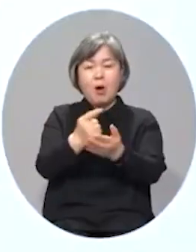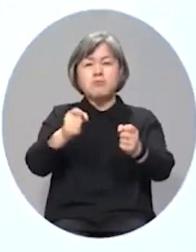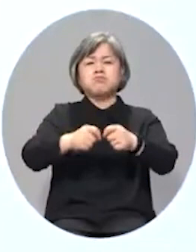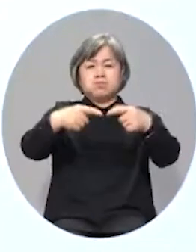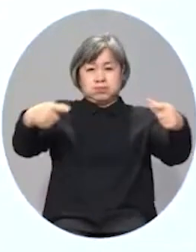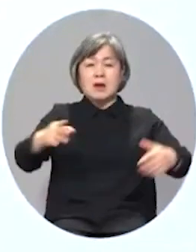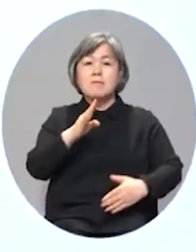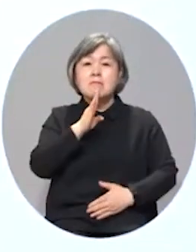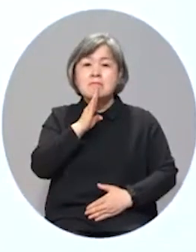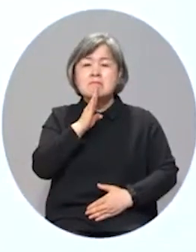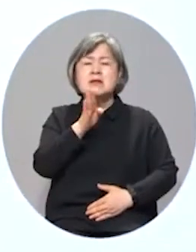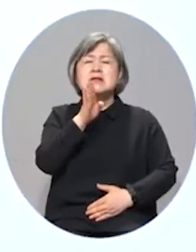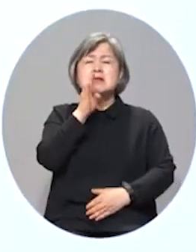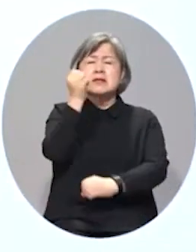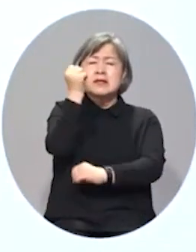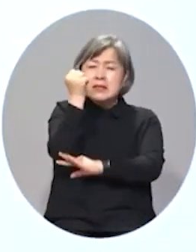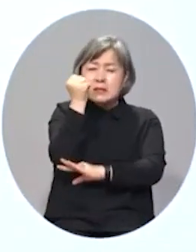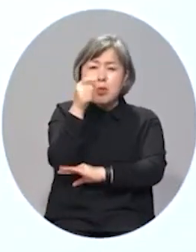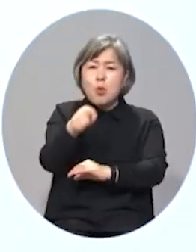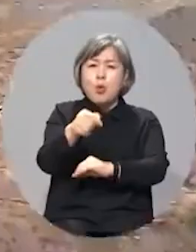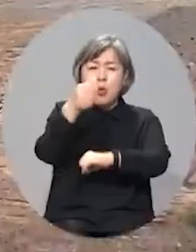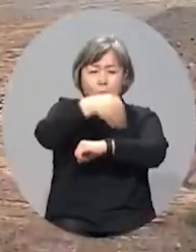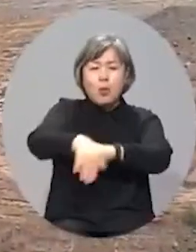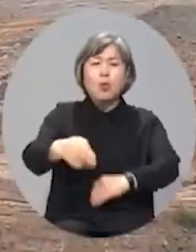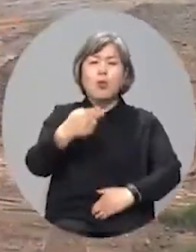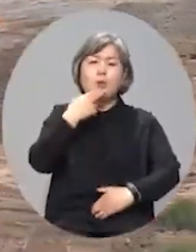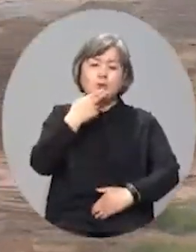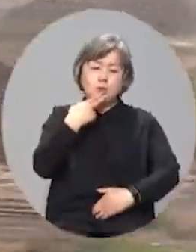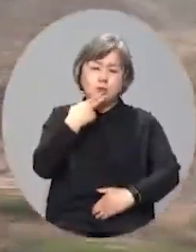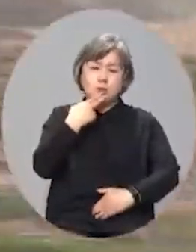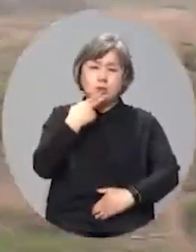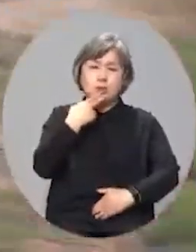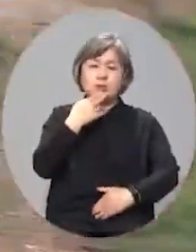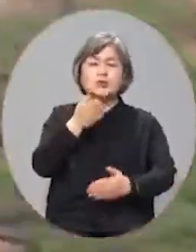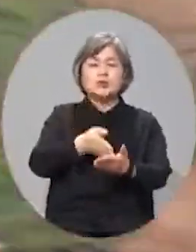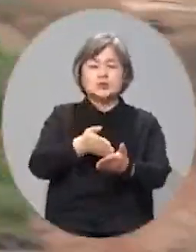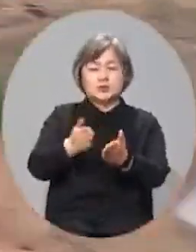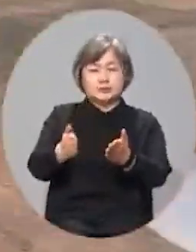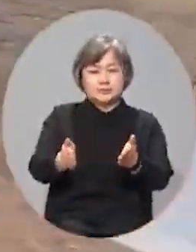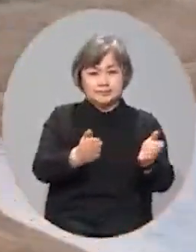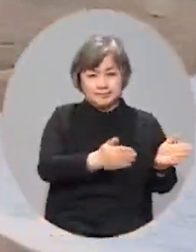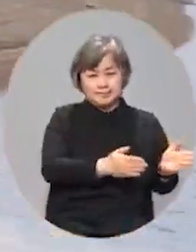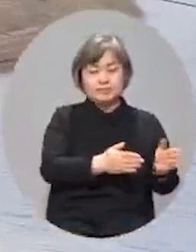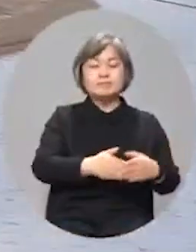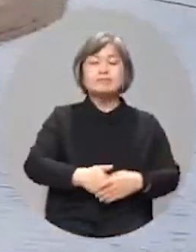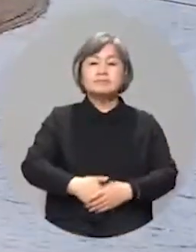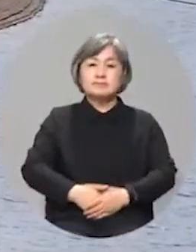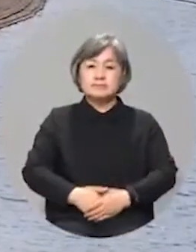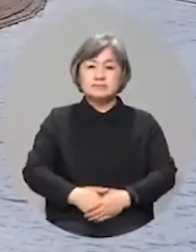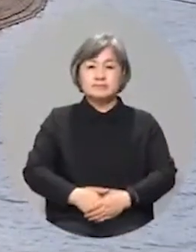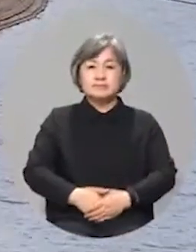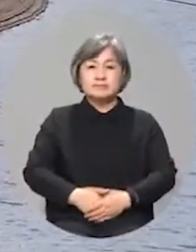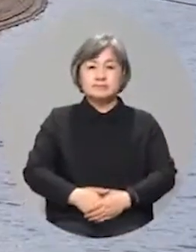급증했지만 정작 기본 인프라가 없어 빛이 바래고 있습니다. MBC 뉴스 유룡입니다.